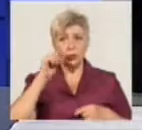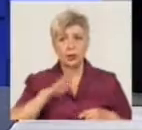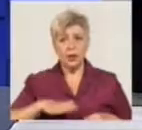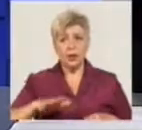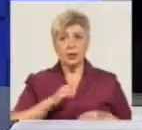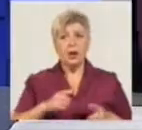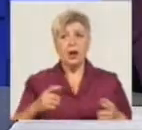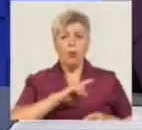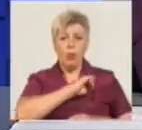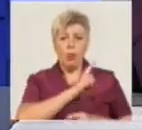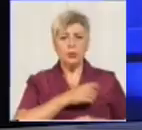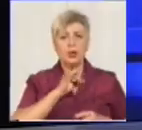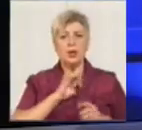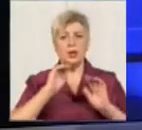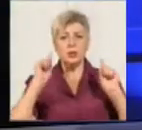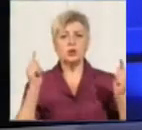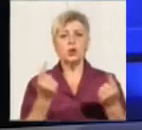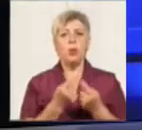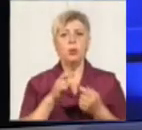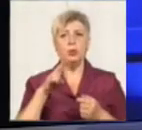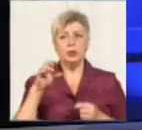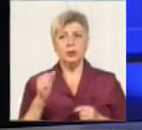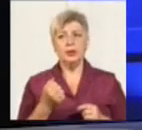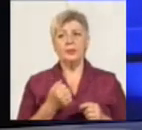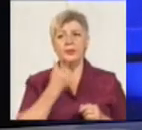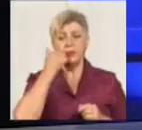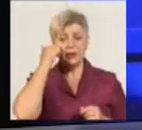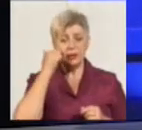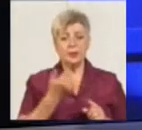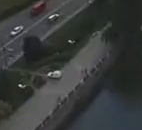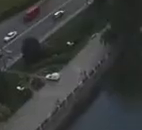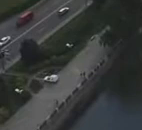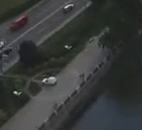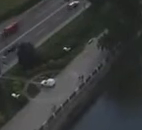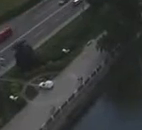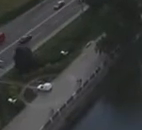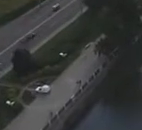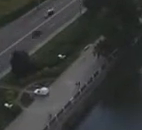Дуже вам дякую. Це була тема дня. Бережіть себе. Побачимось.